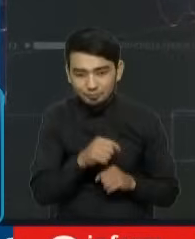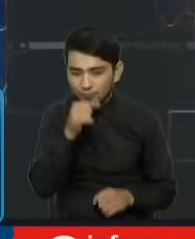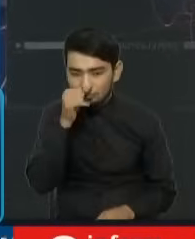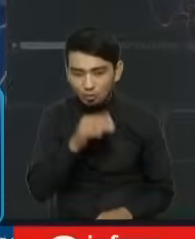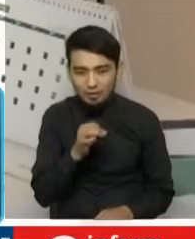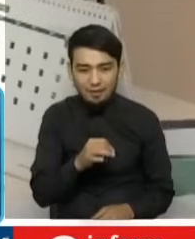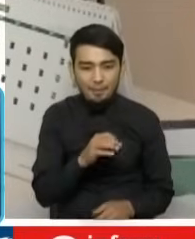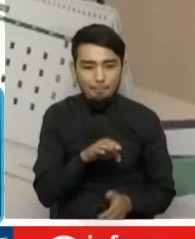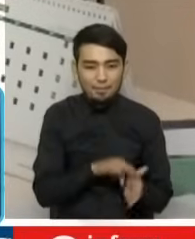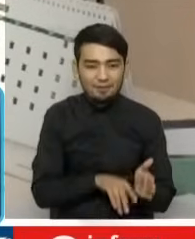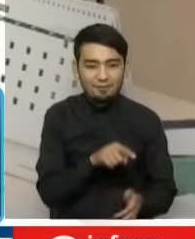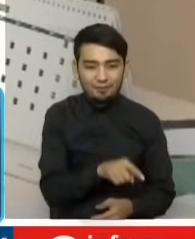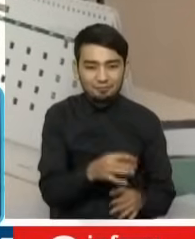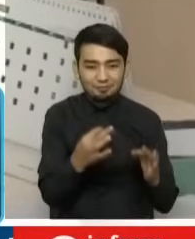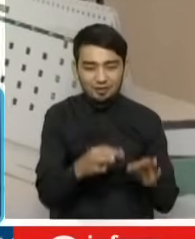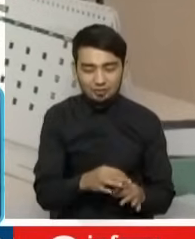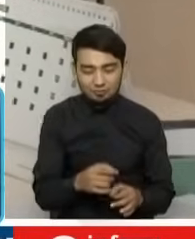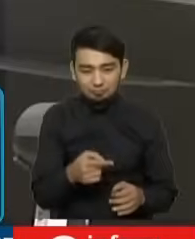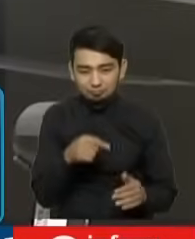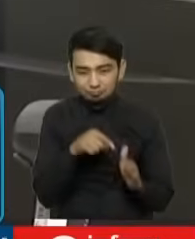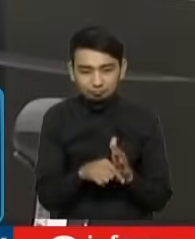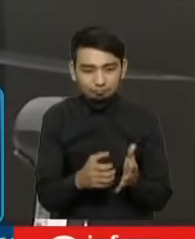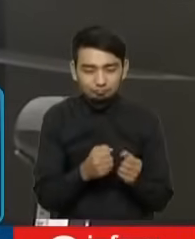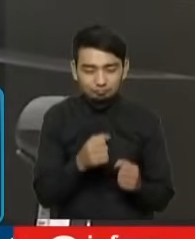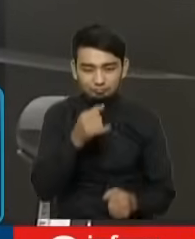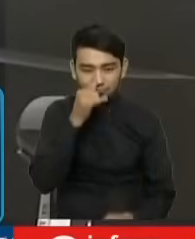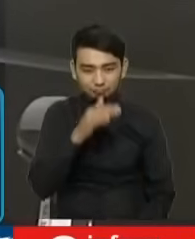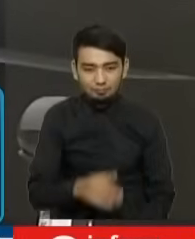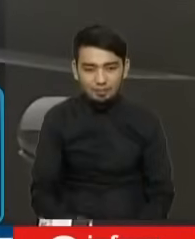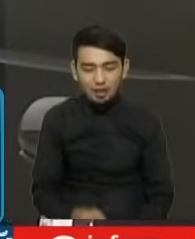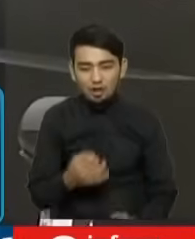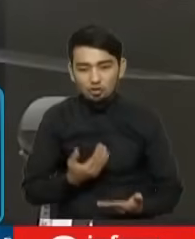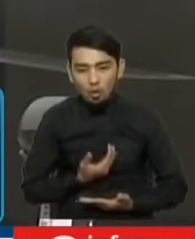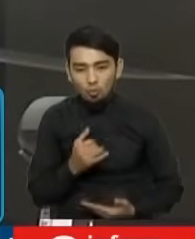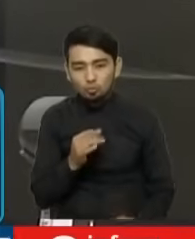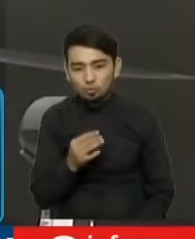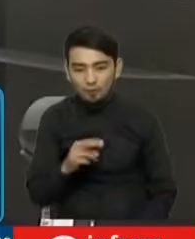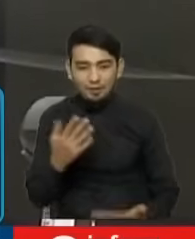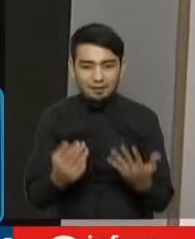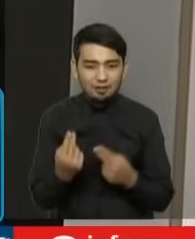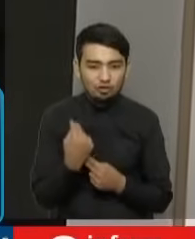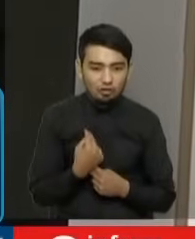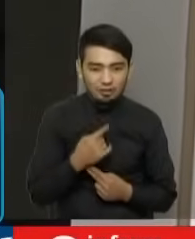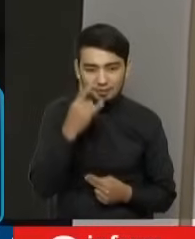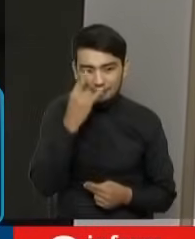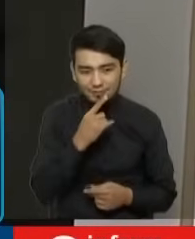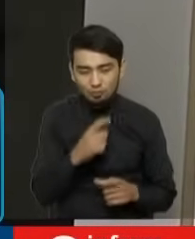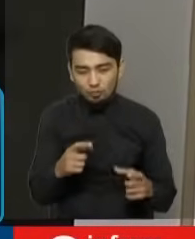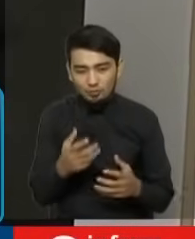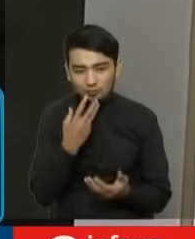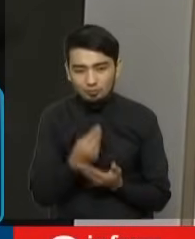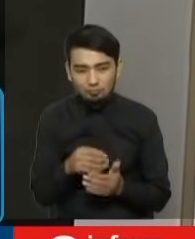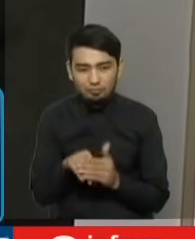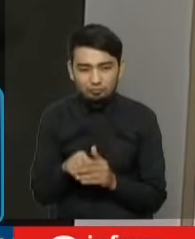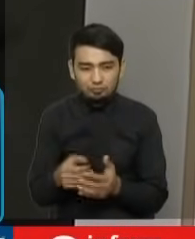это нереально. Всего с начала пенсионной кампании на улучшение жилищных условий или лечения казахстанцы изъяли из своих накоплений